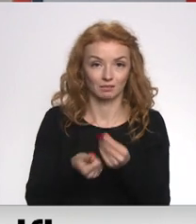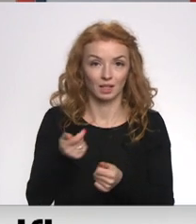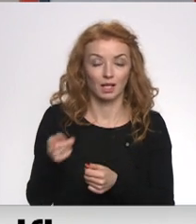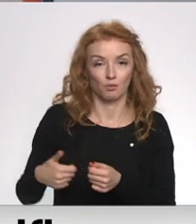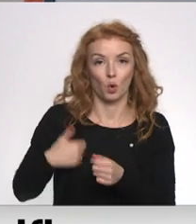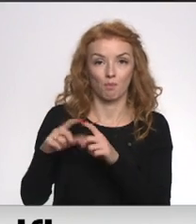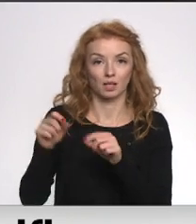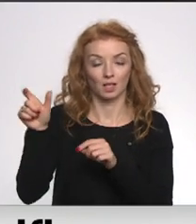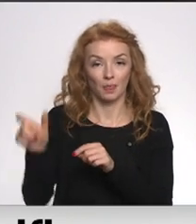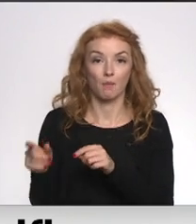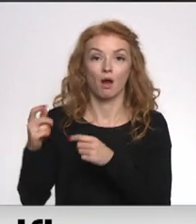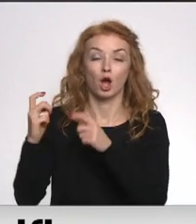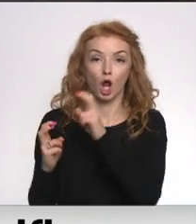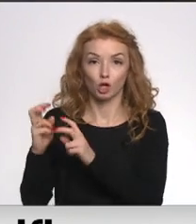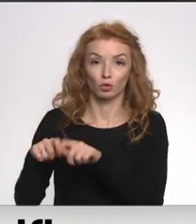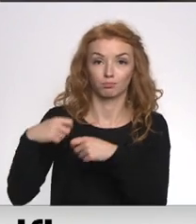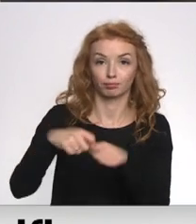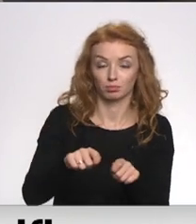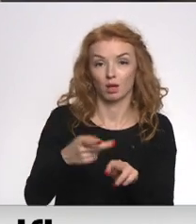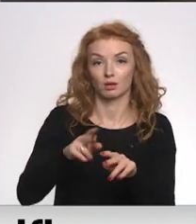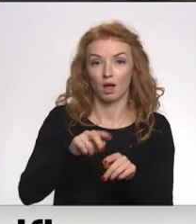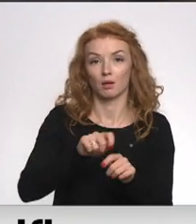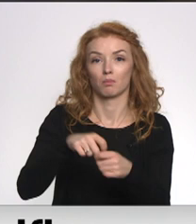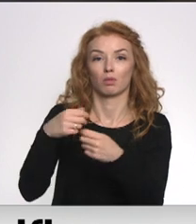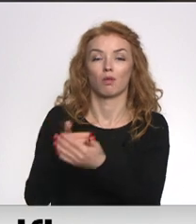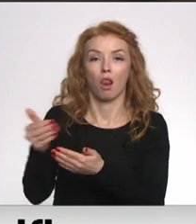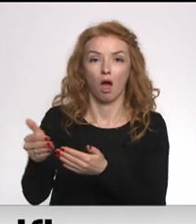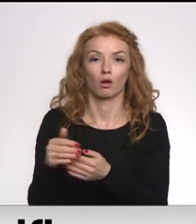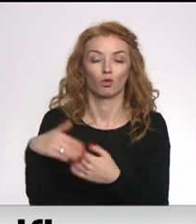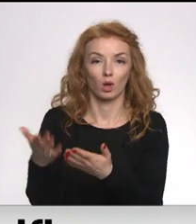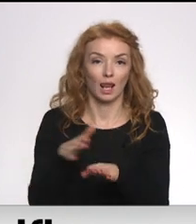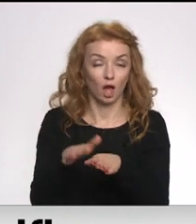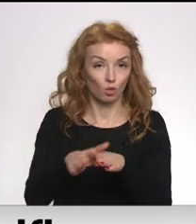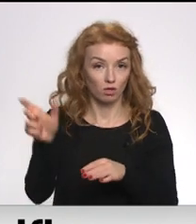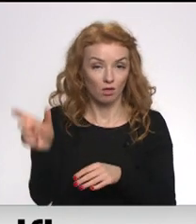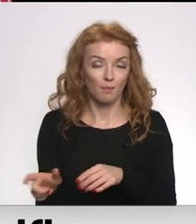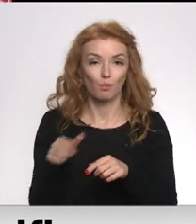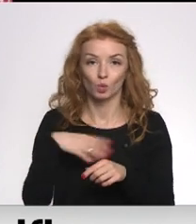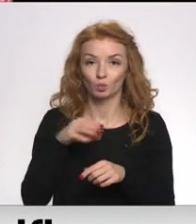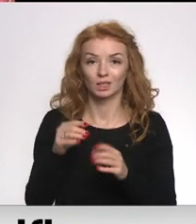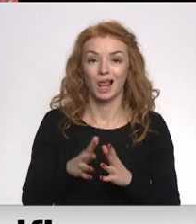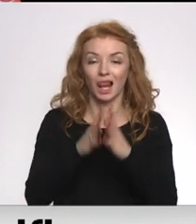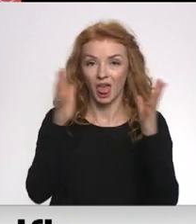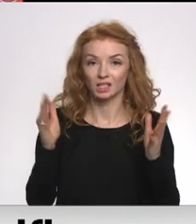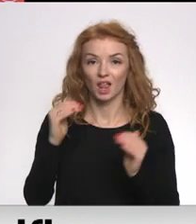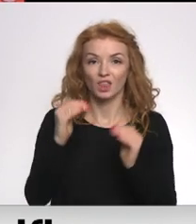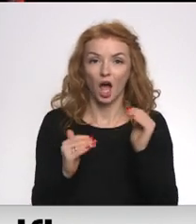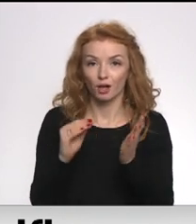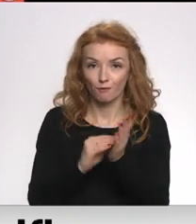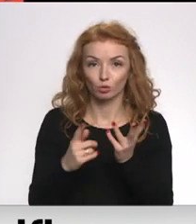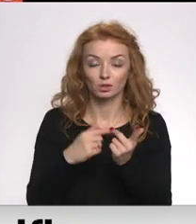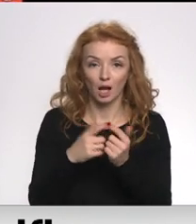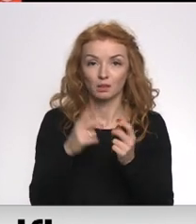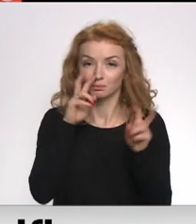kur viens komersants ražo, pārdod otram un otrs pēc tam piegādā lietotājiem. Un šajā ziņā mums ir diezgan liels tarifu skaits, kuri šobrīd tiek izskatīti pēc